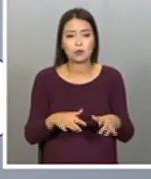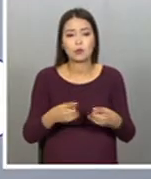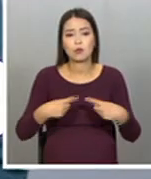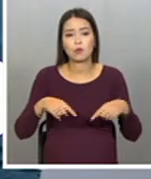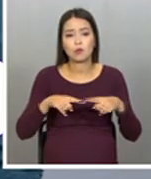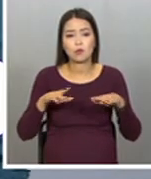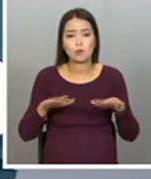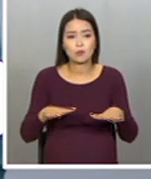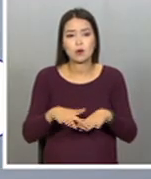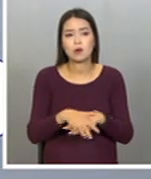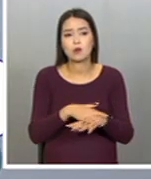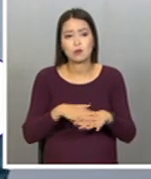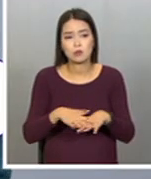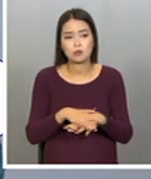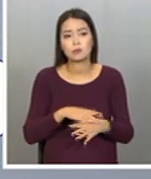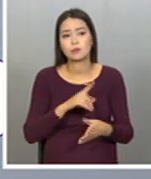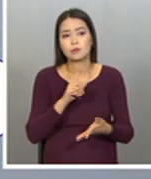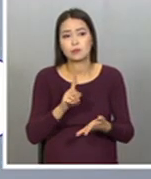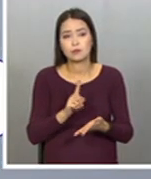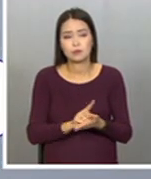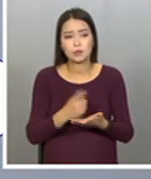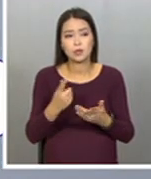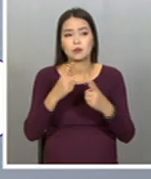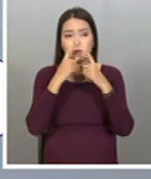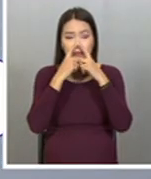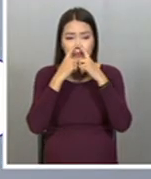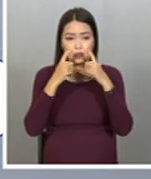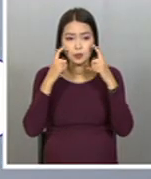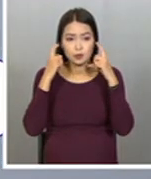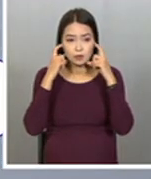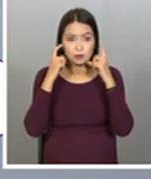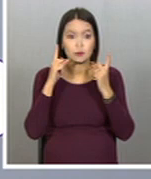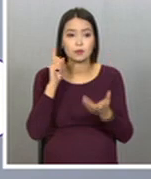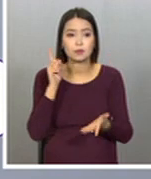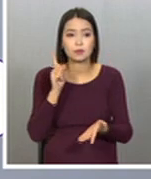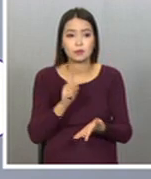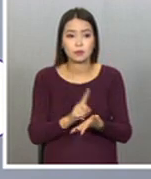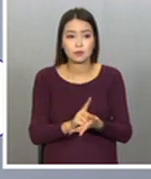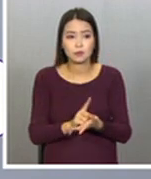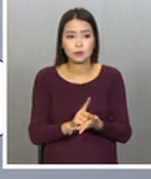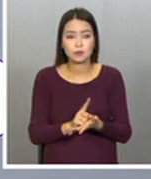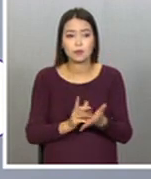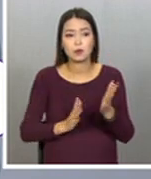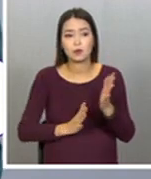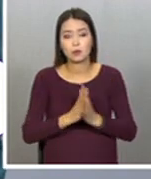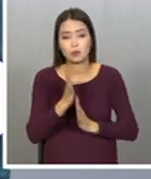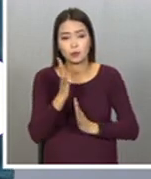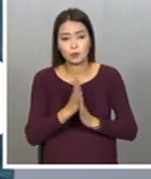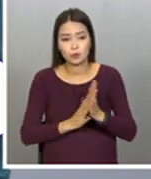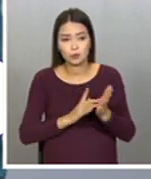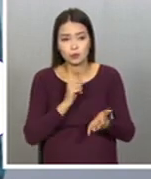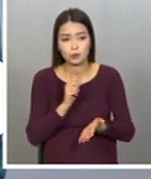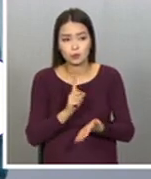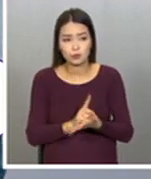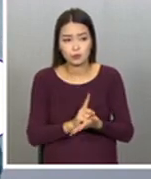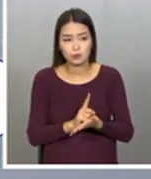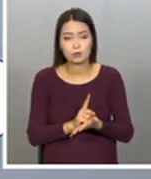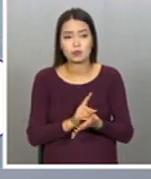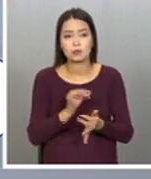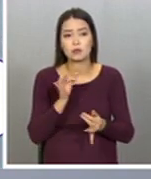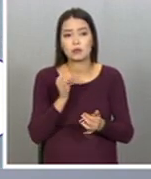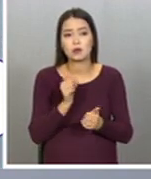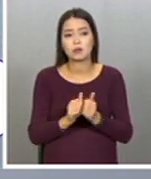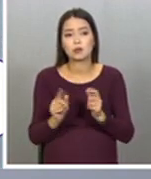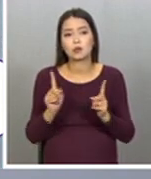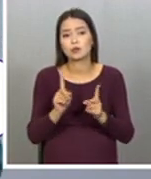кезде міндетті түрде бетпердеміз болу керек. Қолда қолғаптарымыз және алған